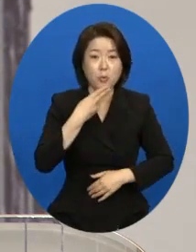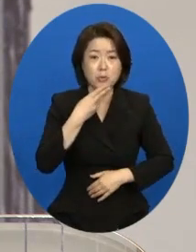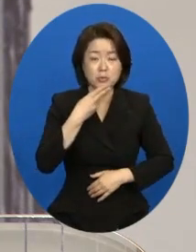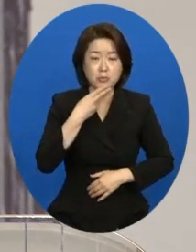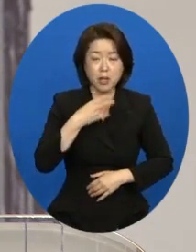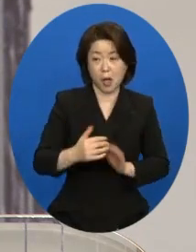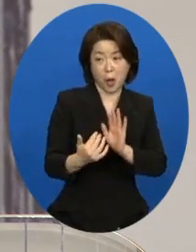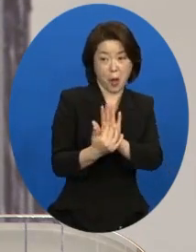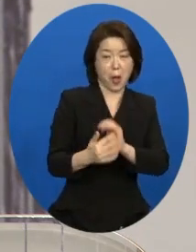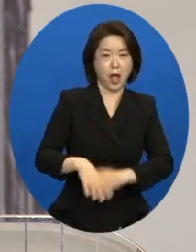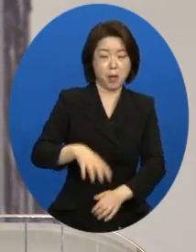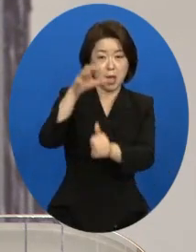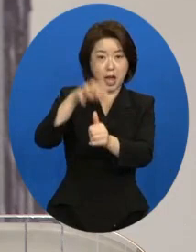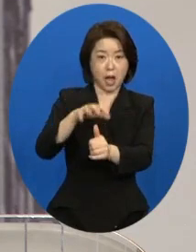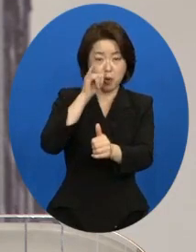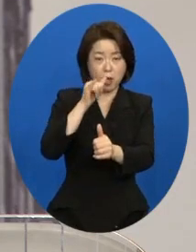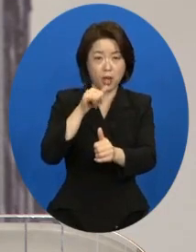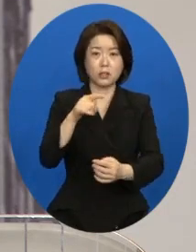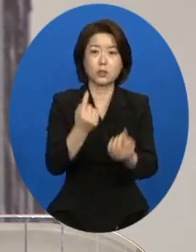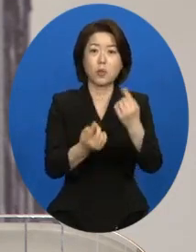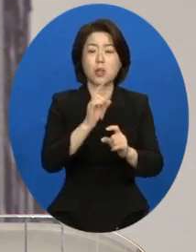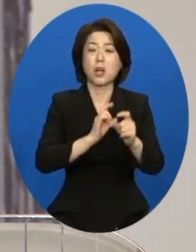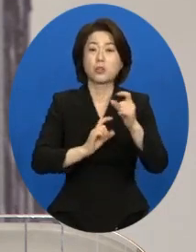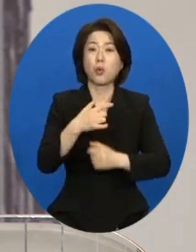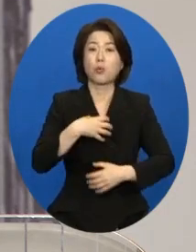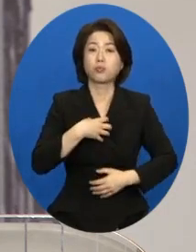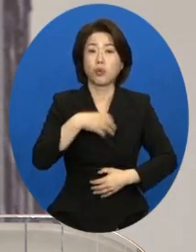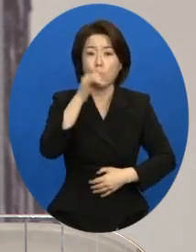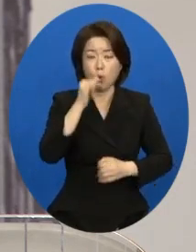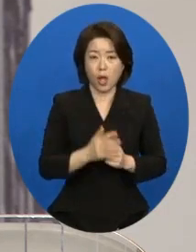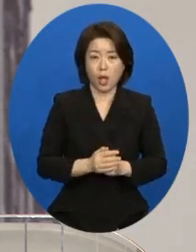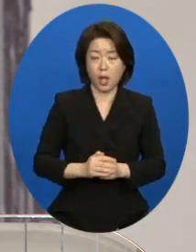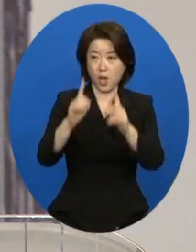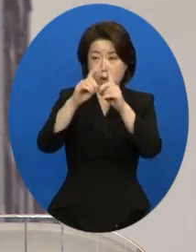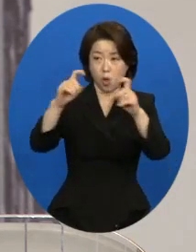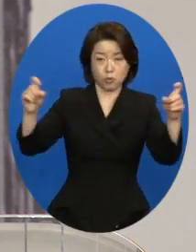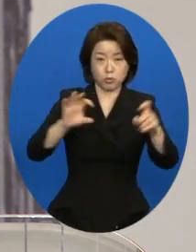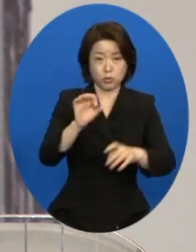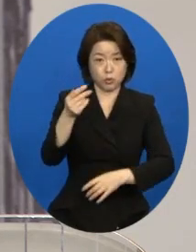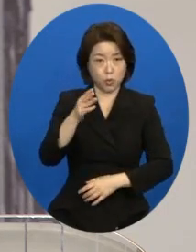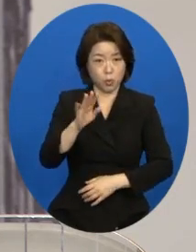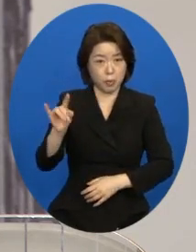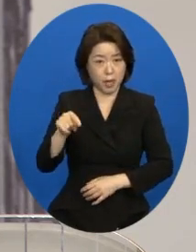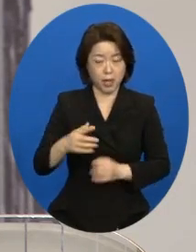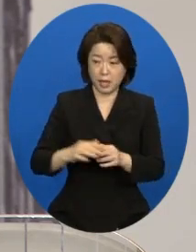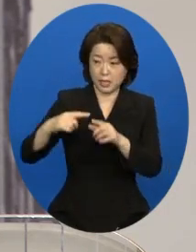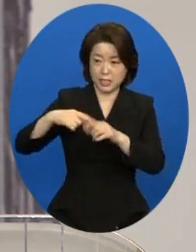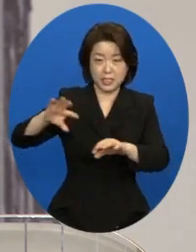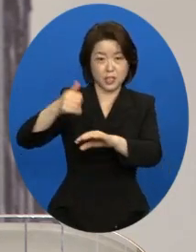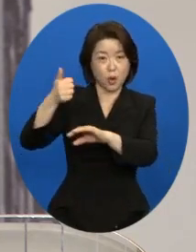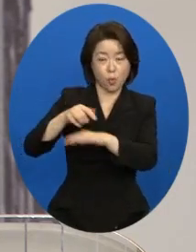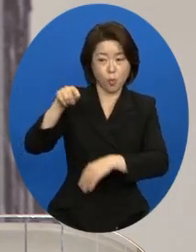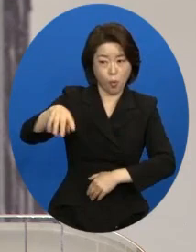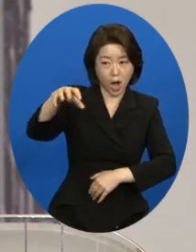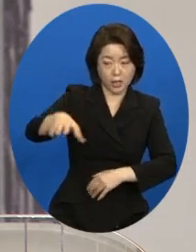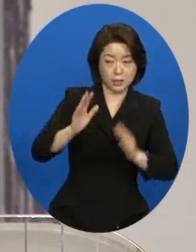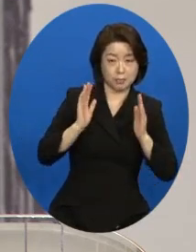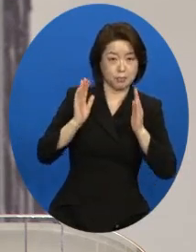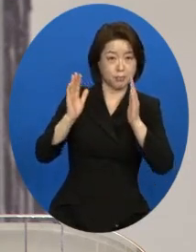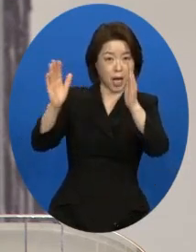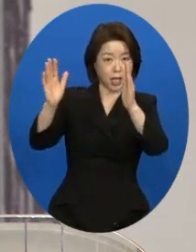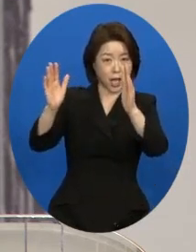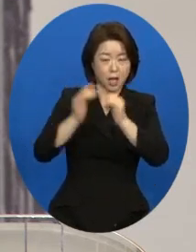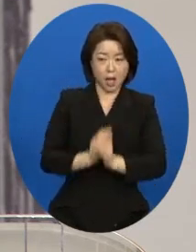여러분 신사참배보다 더 무서운 게 있는 거 아십니까? 궁성요배라고, 일제 황제에게 있는 그